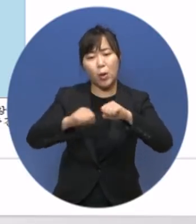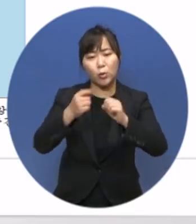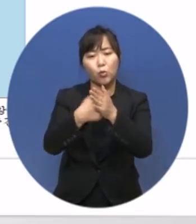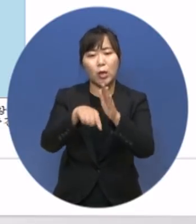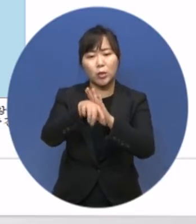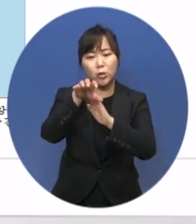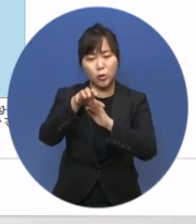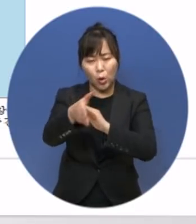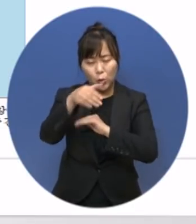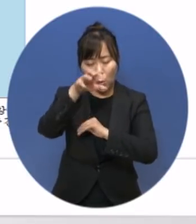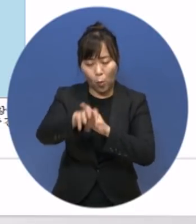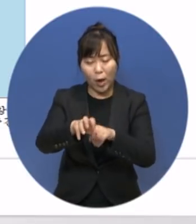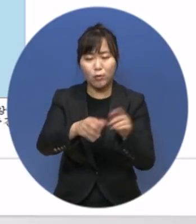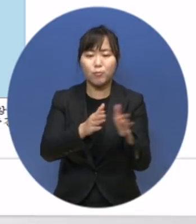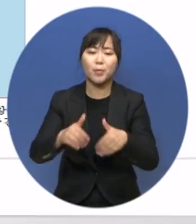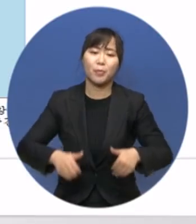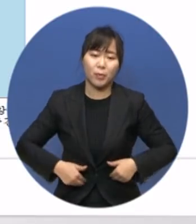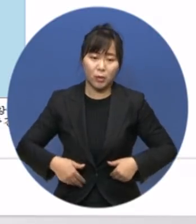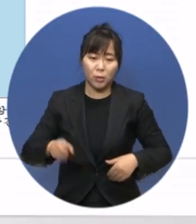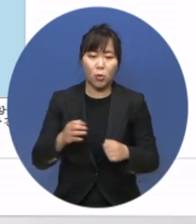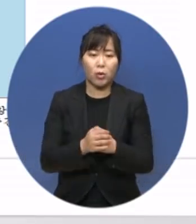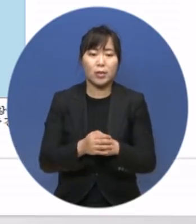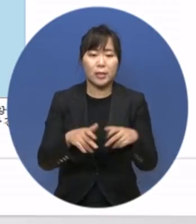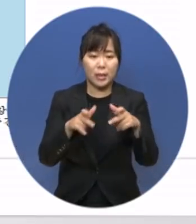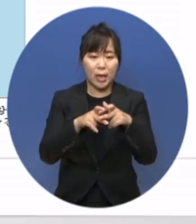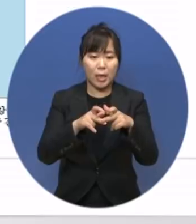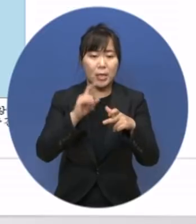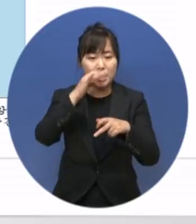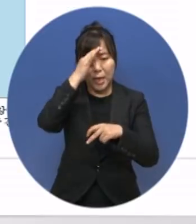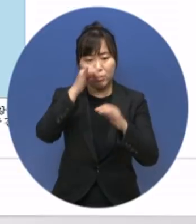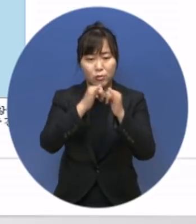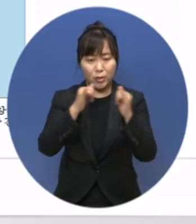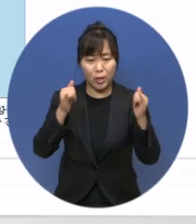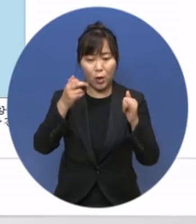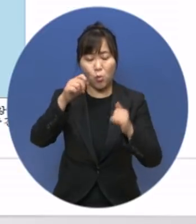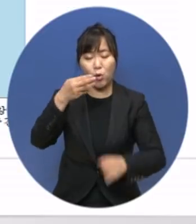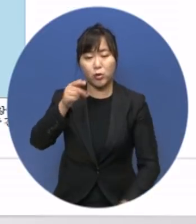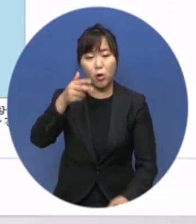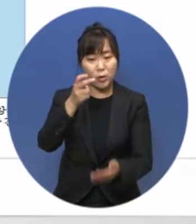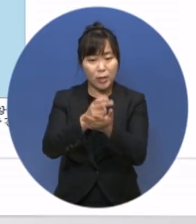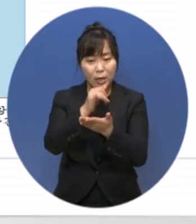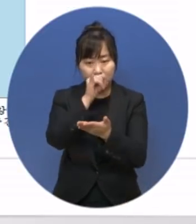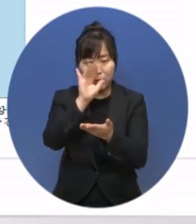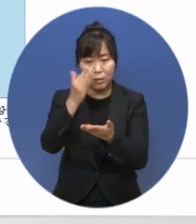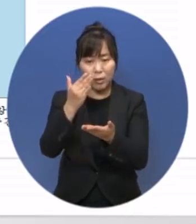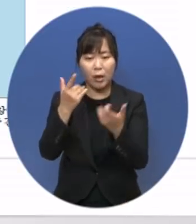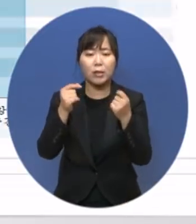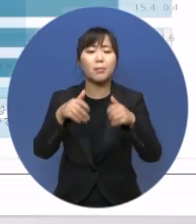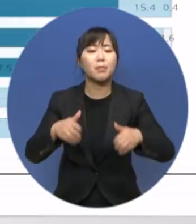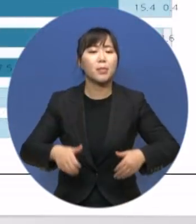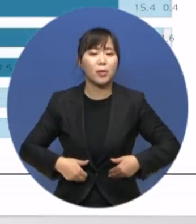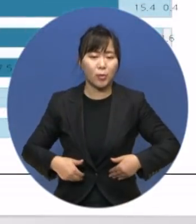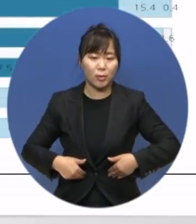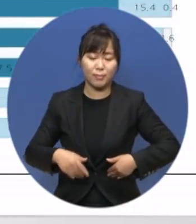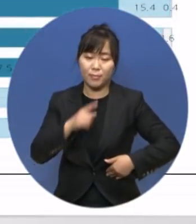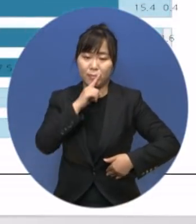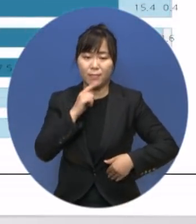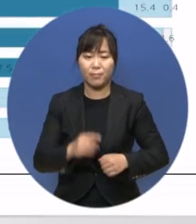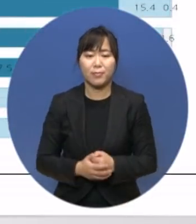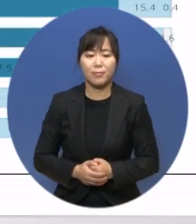마련이 필요하다. 장애예술인 쿼터제가 실시되어야 된다. 이러한 필요성이 요구되고 있습니다.